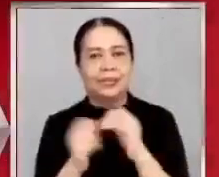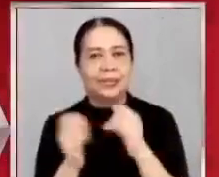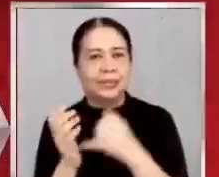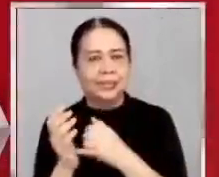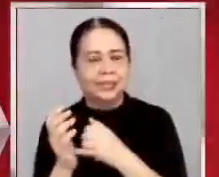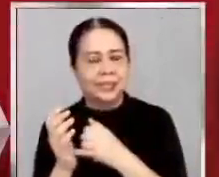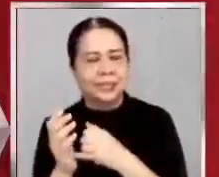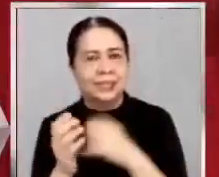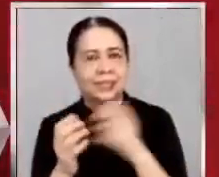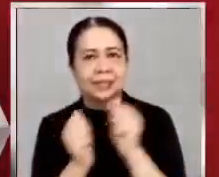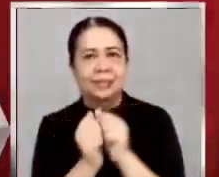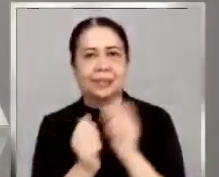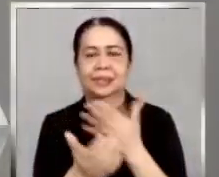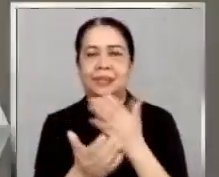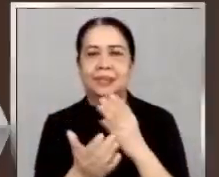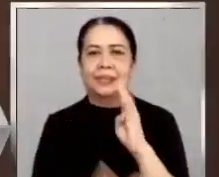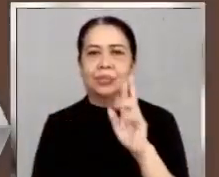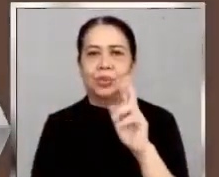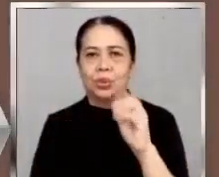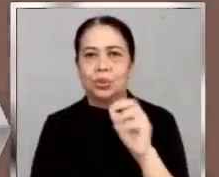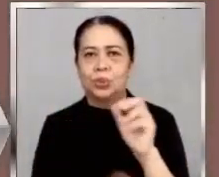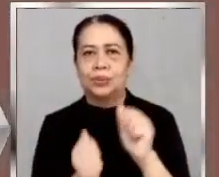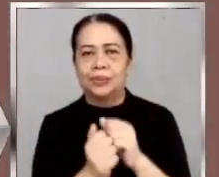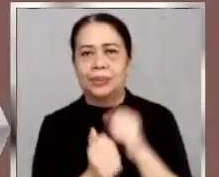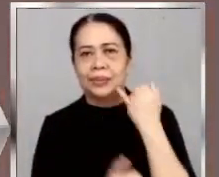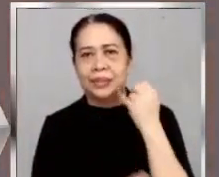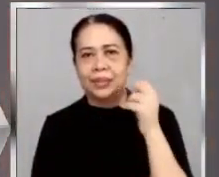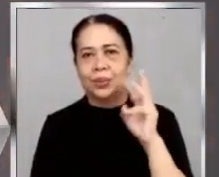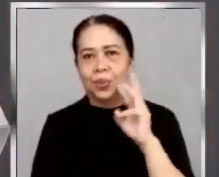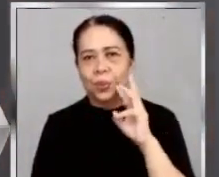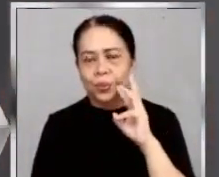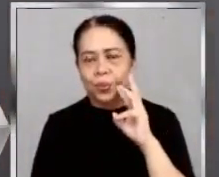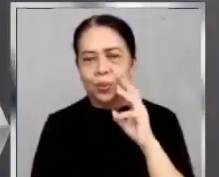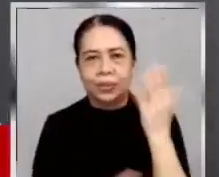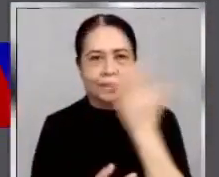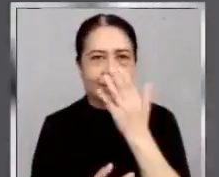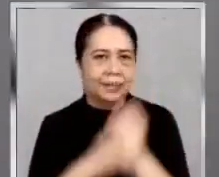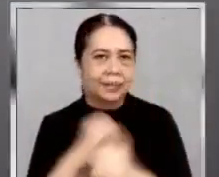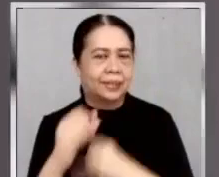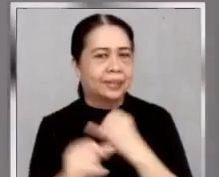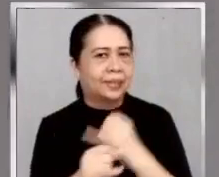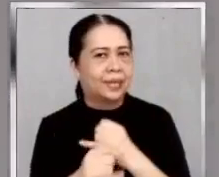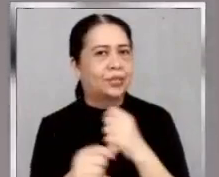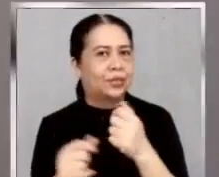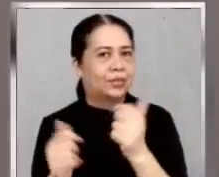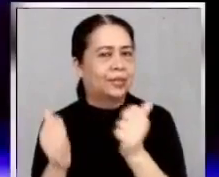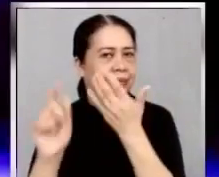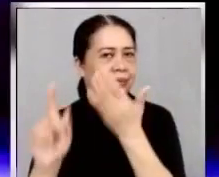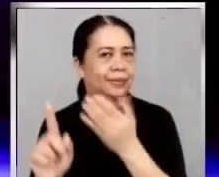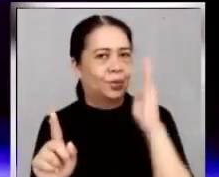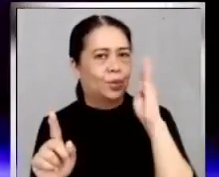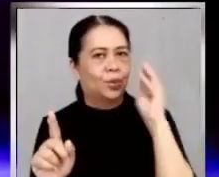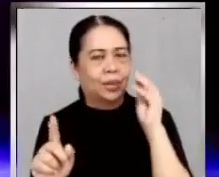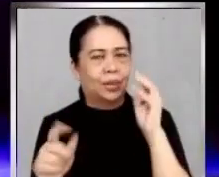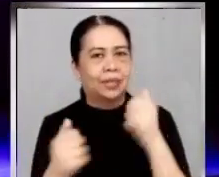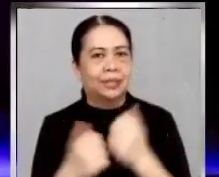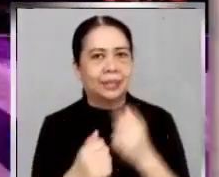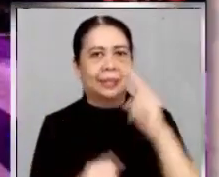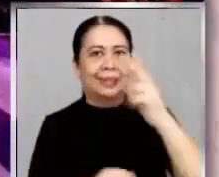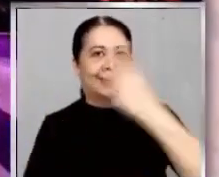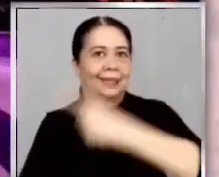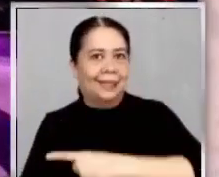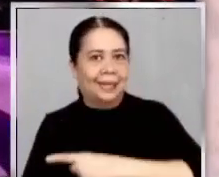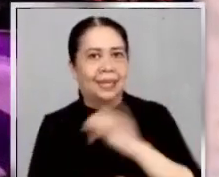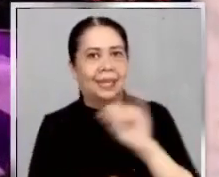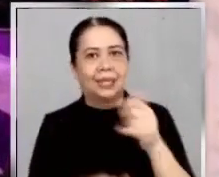Bruno. Kilig din si Jillian Ward nang mapanood ang international superstar. Ngayong gabi ang day 2 concert ng Just The Way